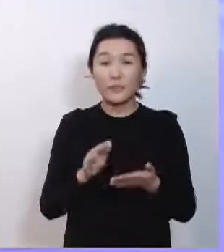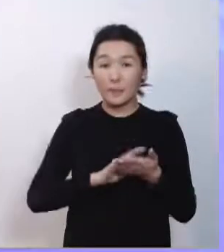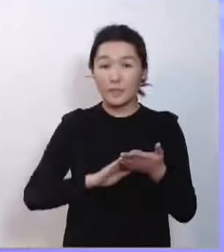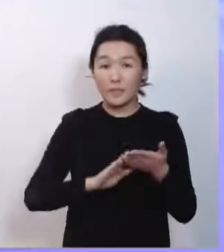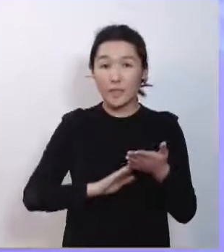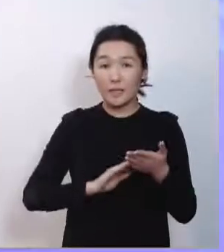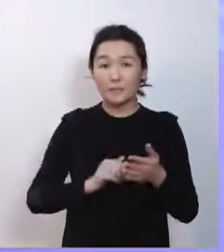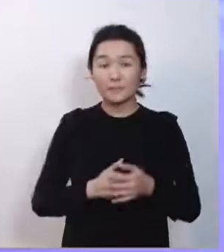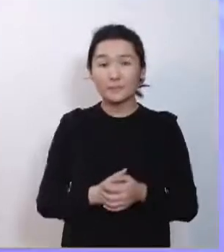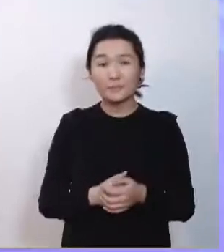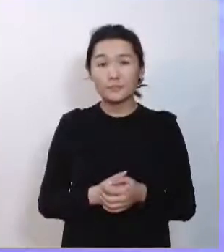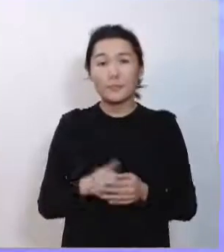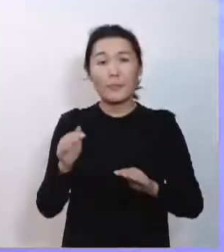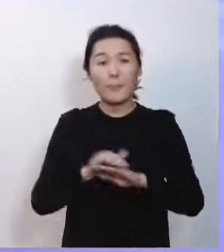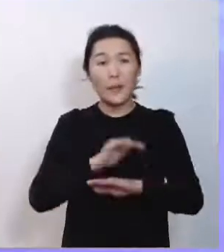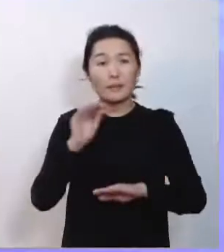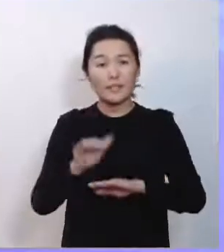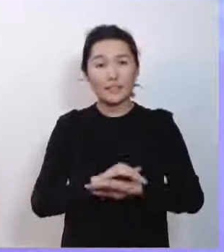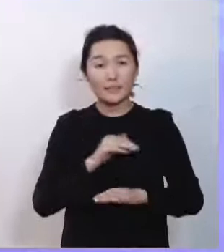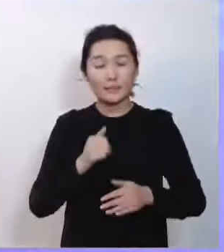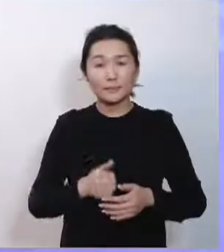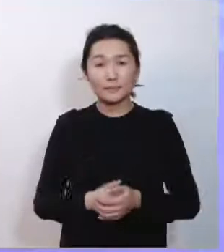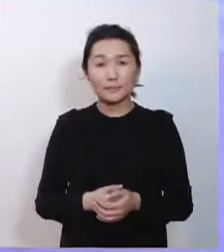Написали? Молодцы!